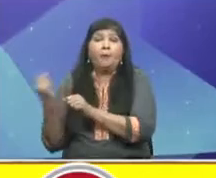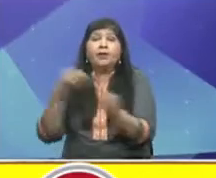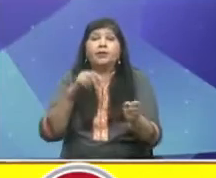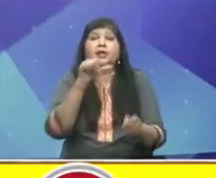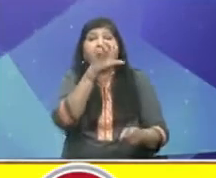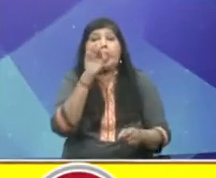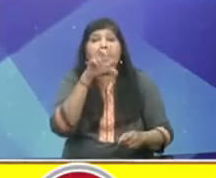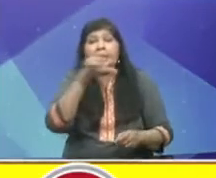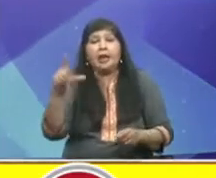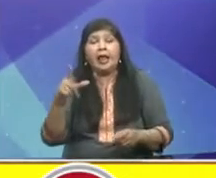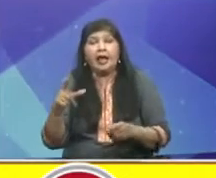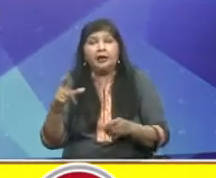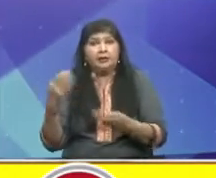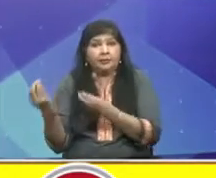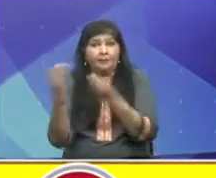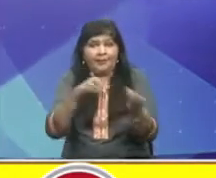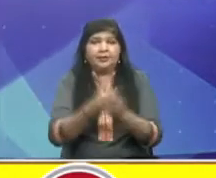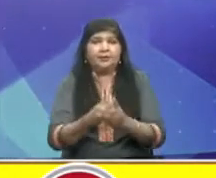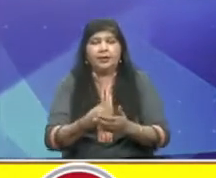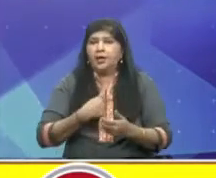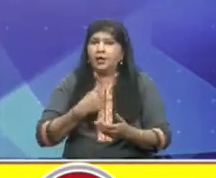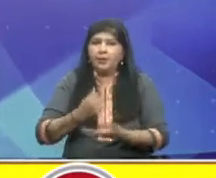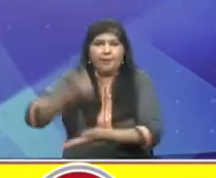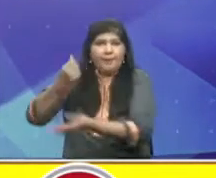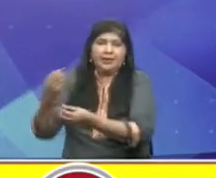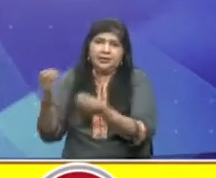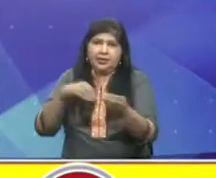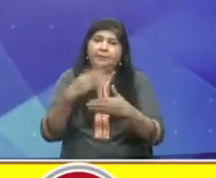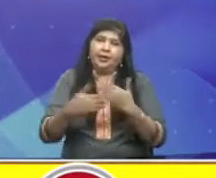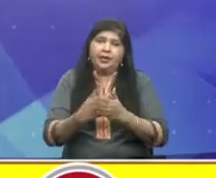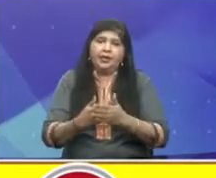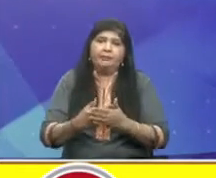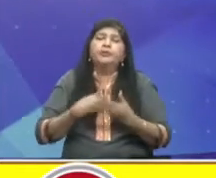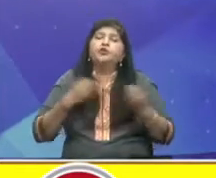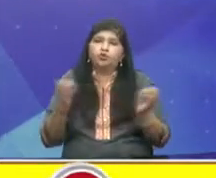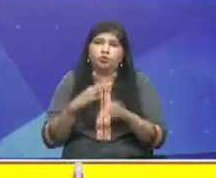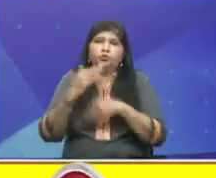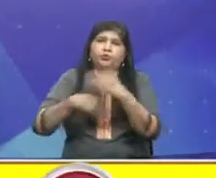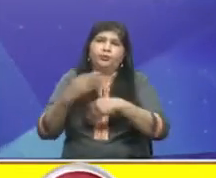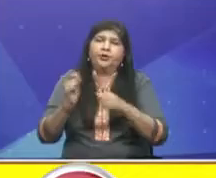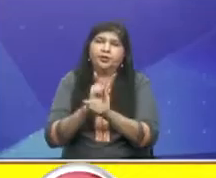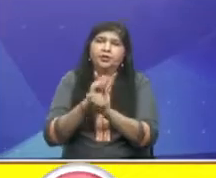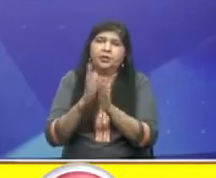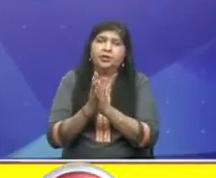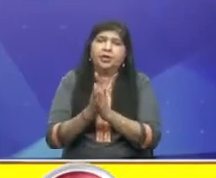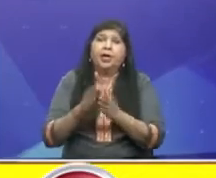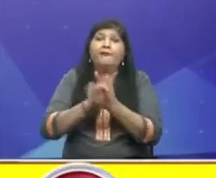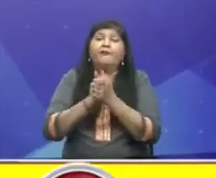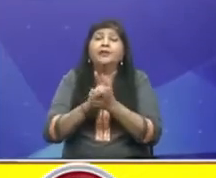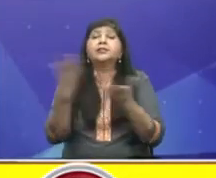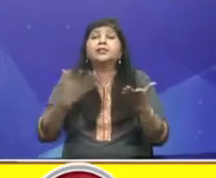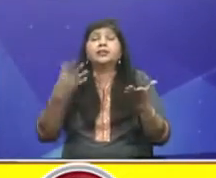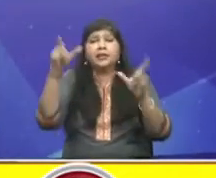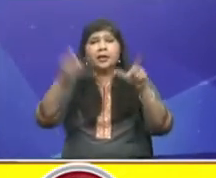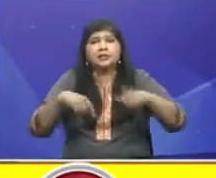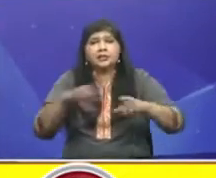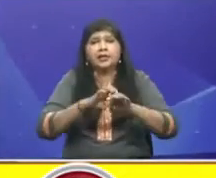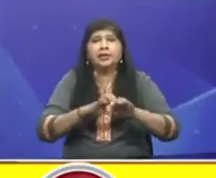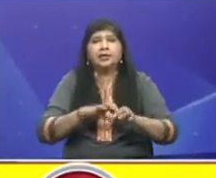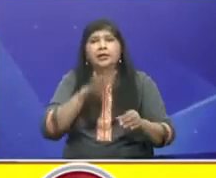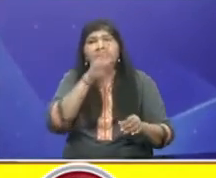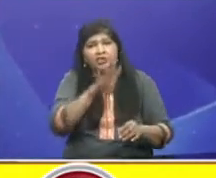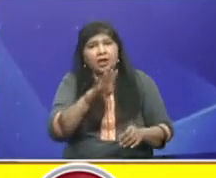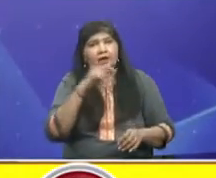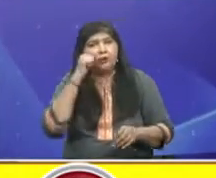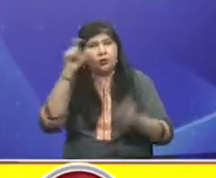लाख। और उससे आपका काम चल गया? हाँ, अभी तो चालू हो गया है, प्रोसेस में है। आप कितने दोस्त मिलकर के कर रहे हैं सब? हम लोग